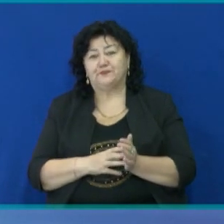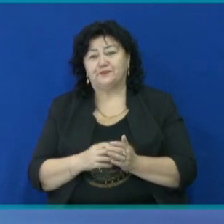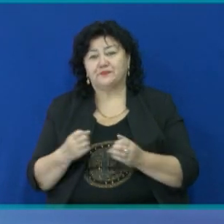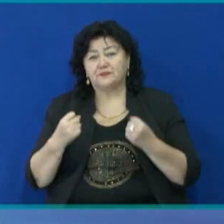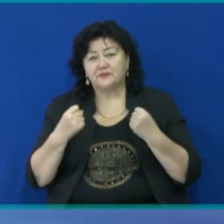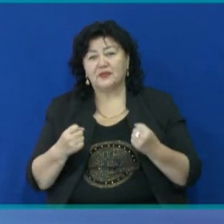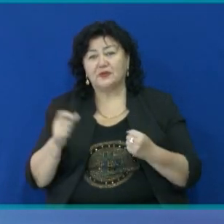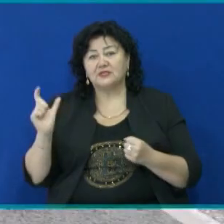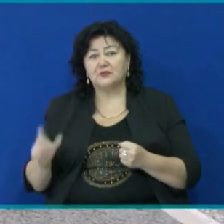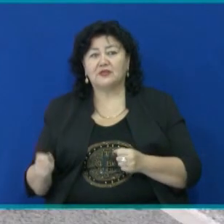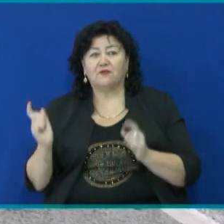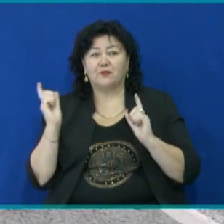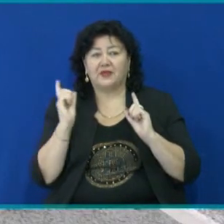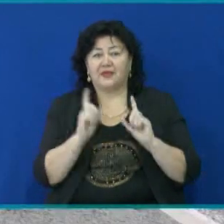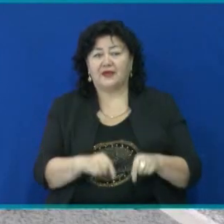Подробнее в сюжете.